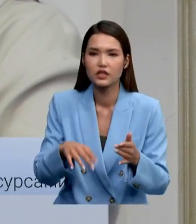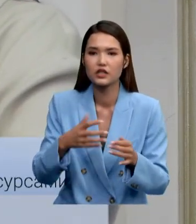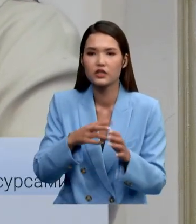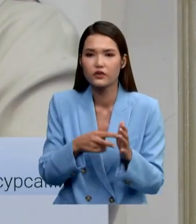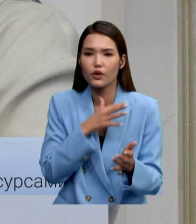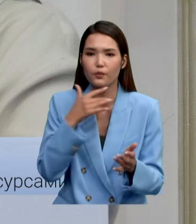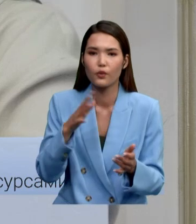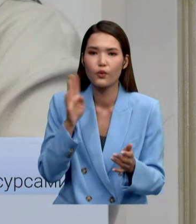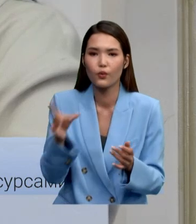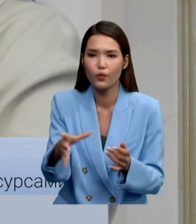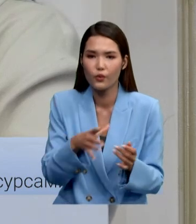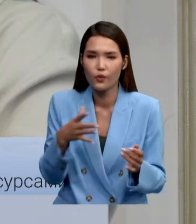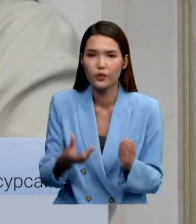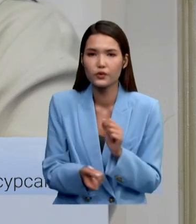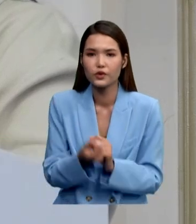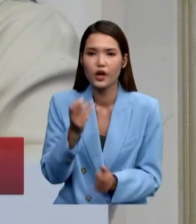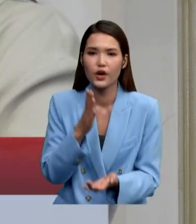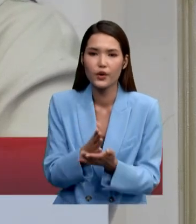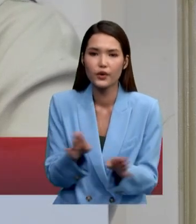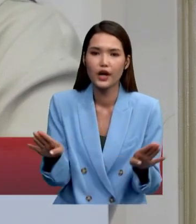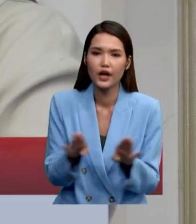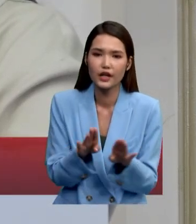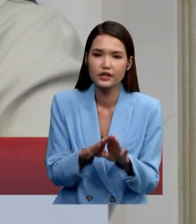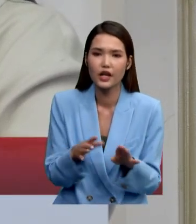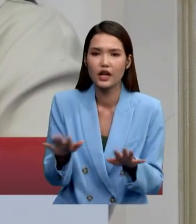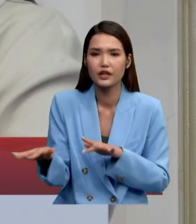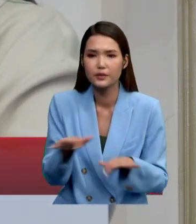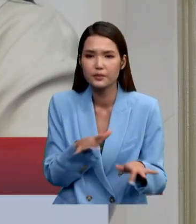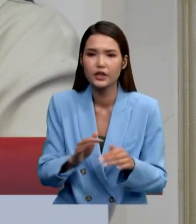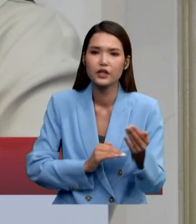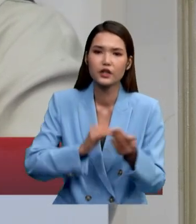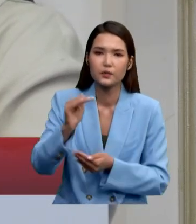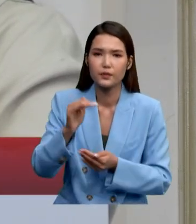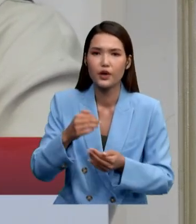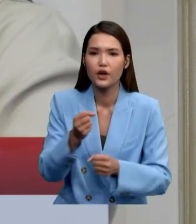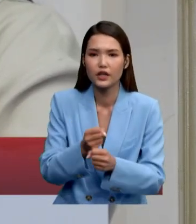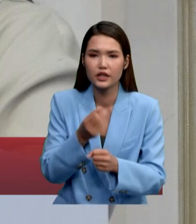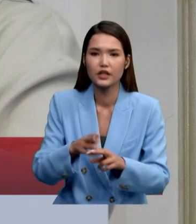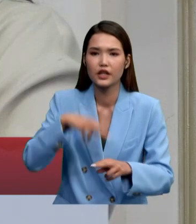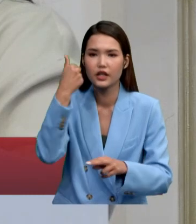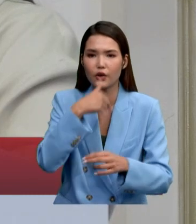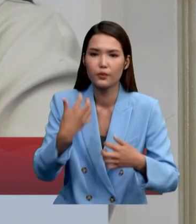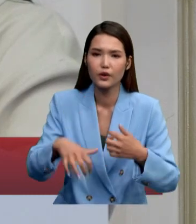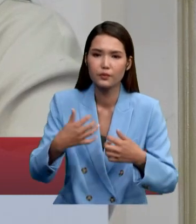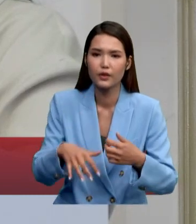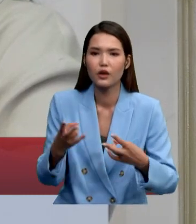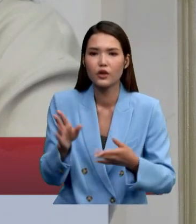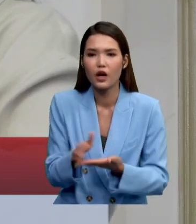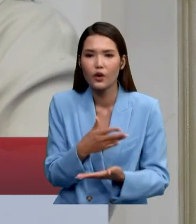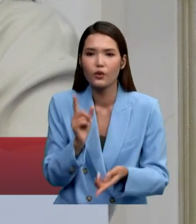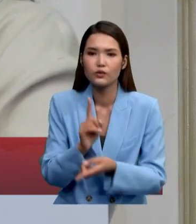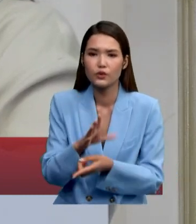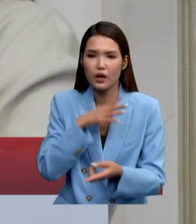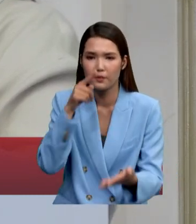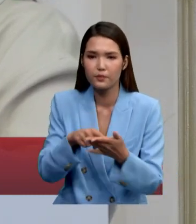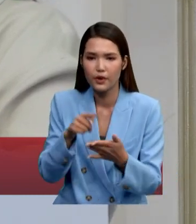промерзание водоемов, происходит гибель рыбы. Так если в 2021 году погибло около 3 тонн, то в этом году нам удалось избежать замора рыбных